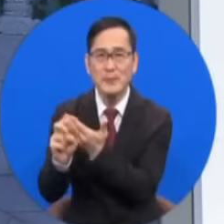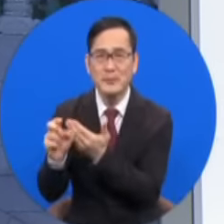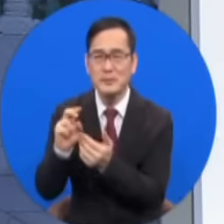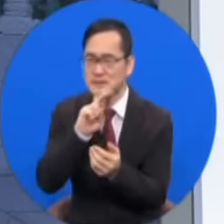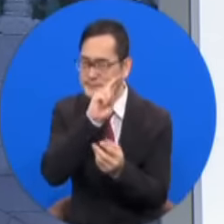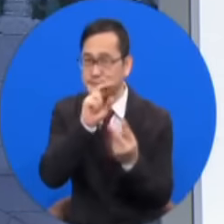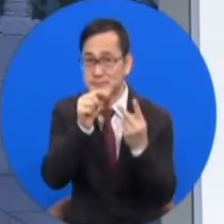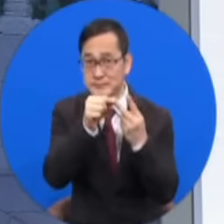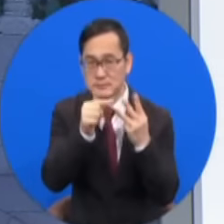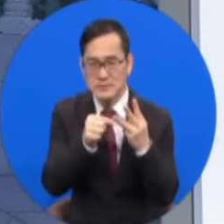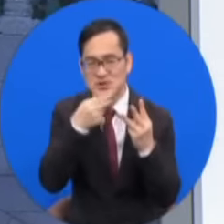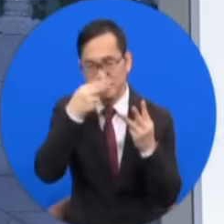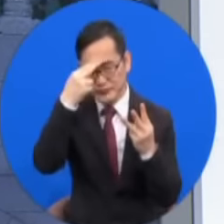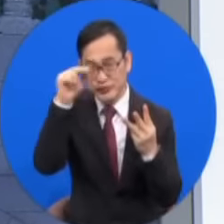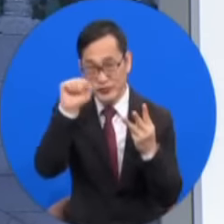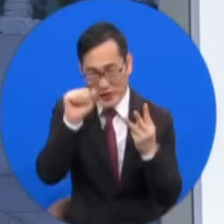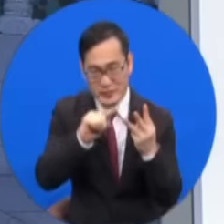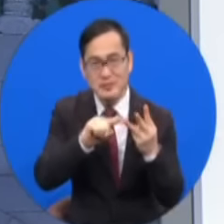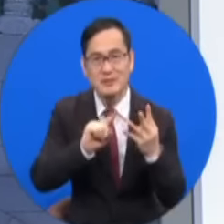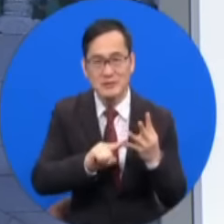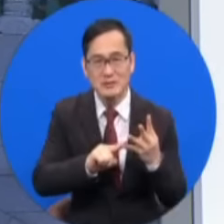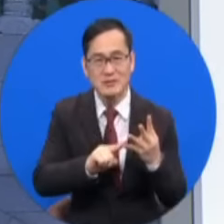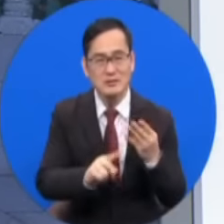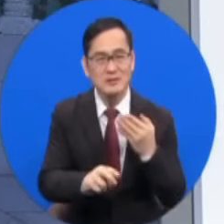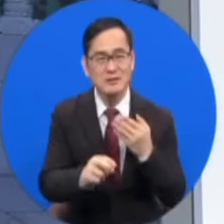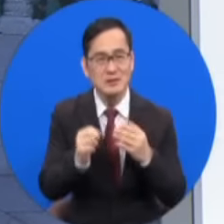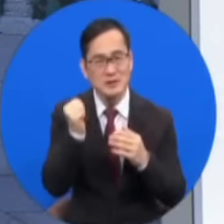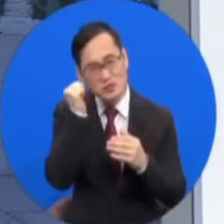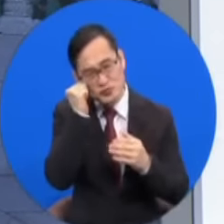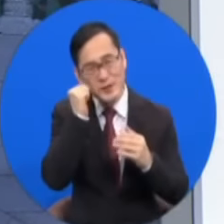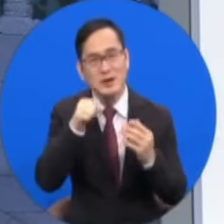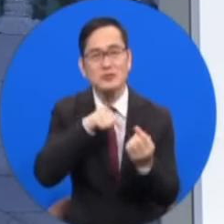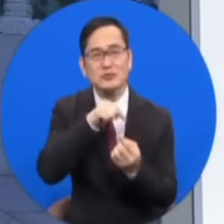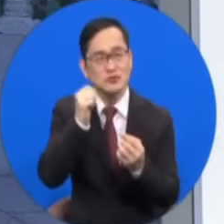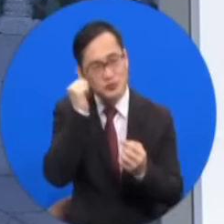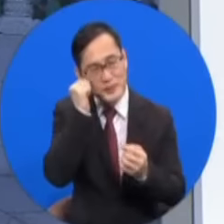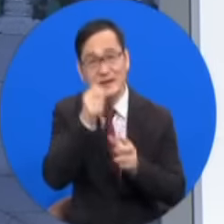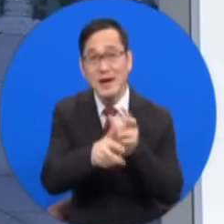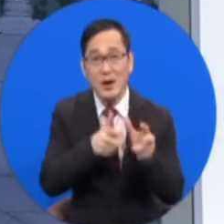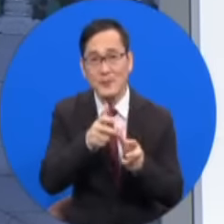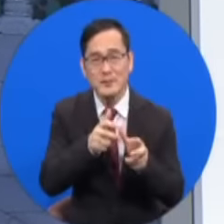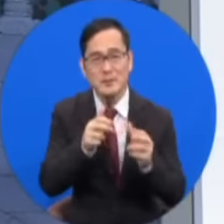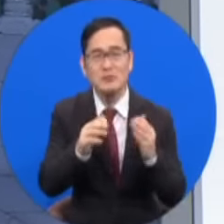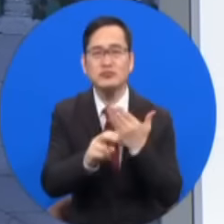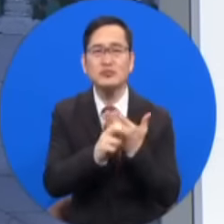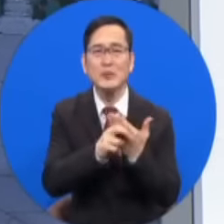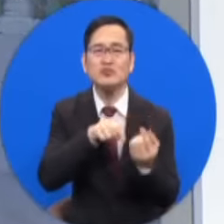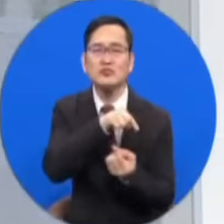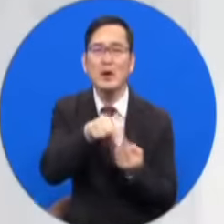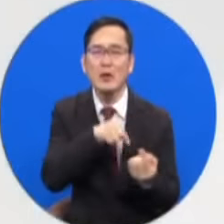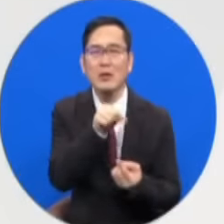거기에 음주운전 이번엔 불법 숙박업 의혹까지 더해진 겁니다 함께